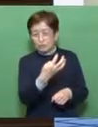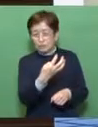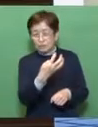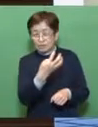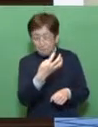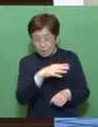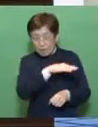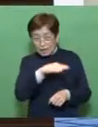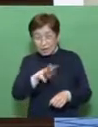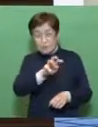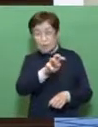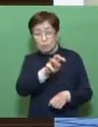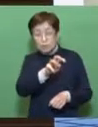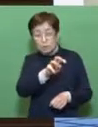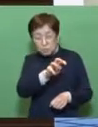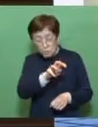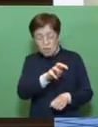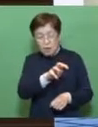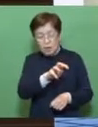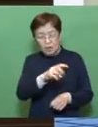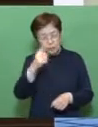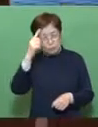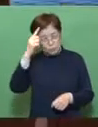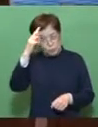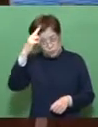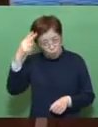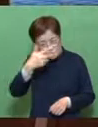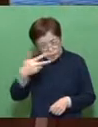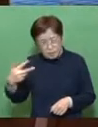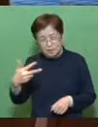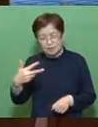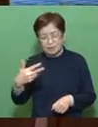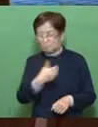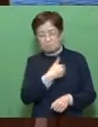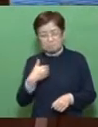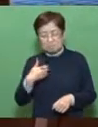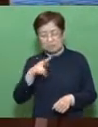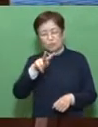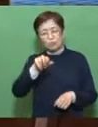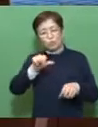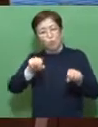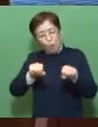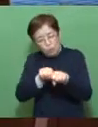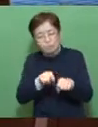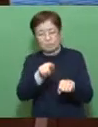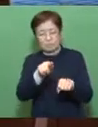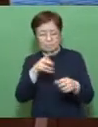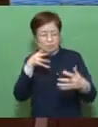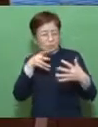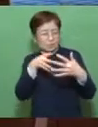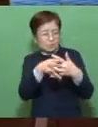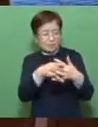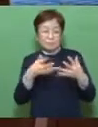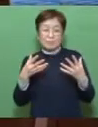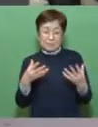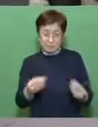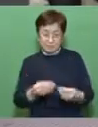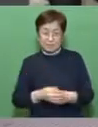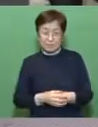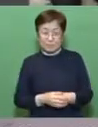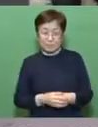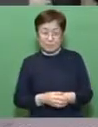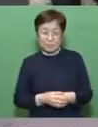年度は25億のプラスはいの見通しを立てることができています